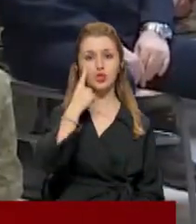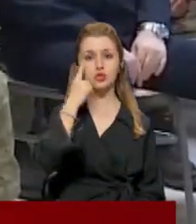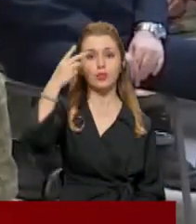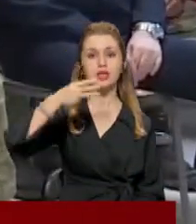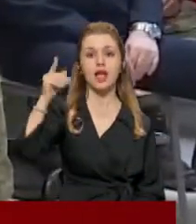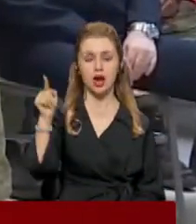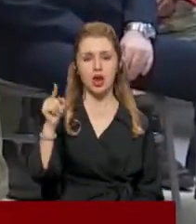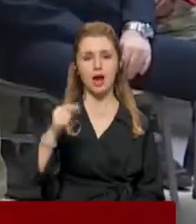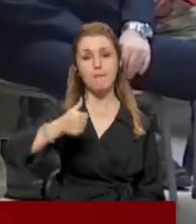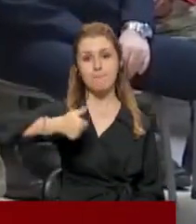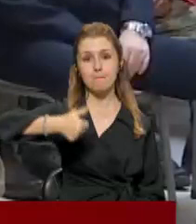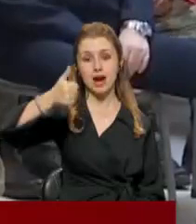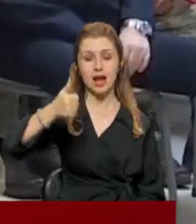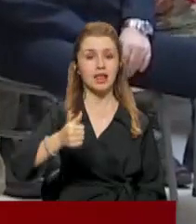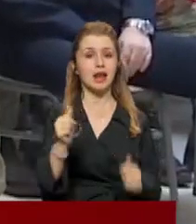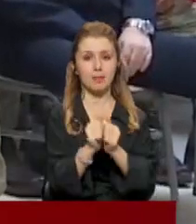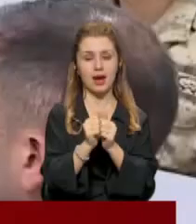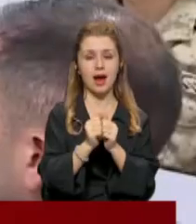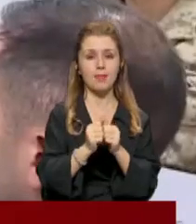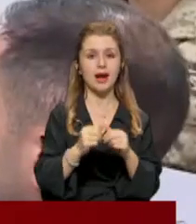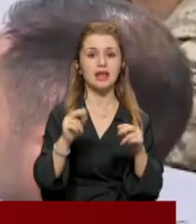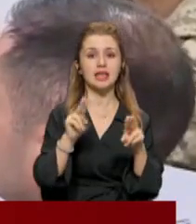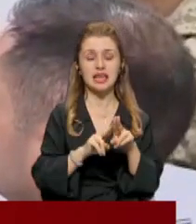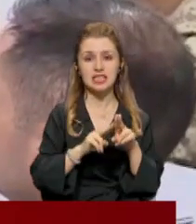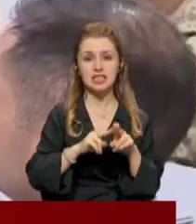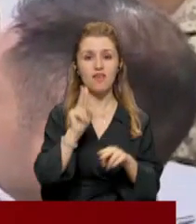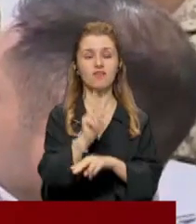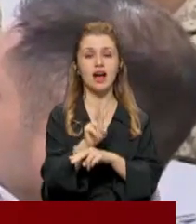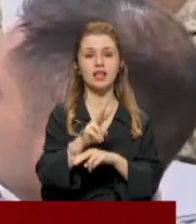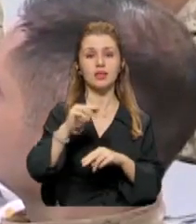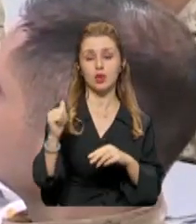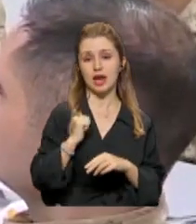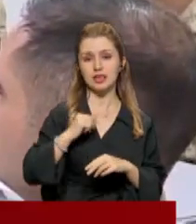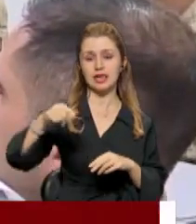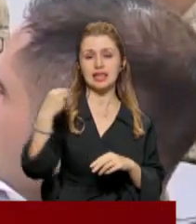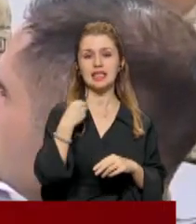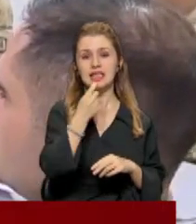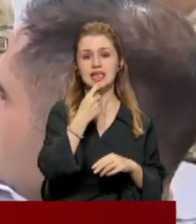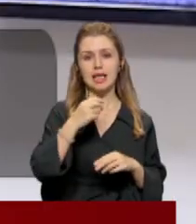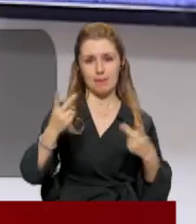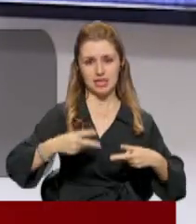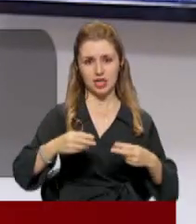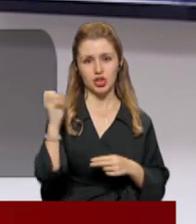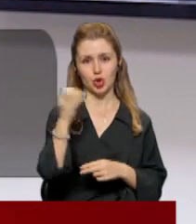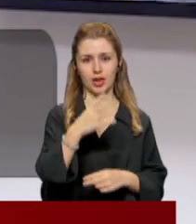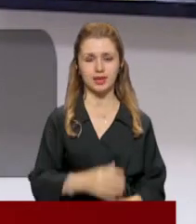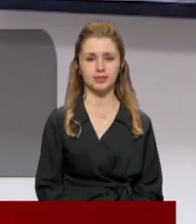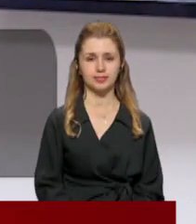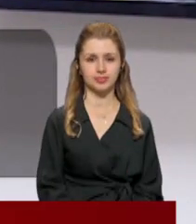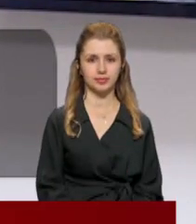Cumhurbaşkanı Erdoğan bakanları aracılığıyla Kilis ve Van'da sınırdaki Mehmetçi'ye yeni yıl mesajlarını iletti.